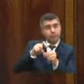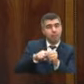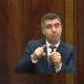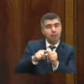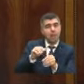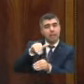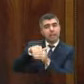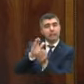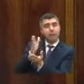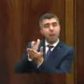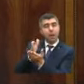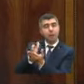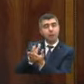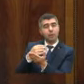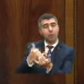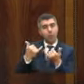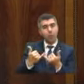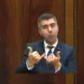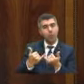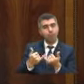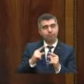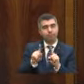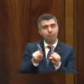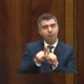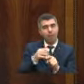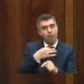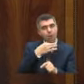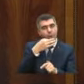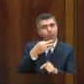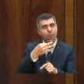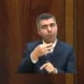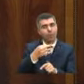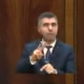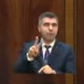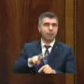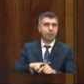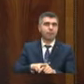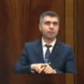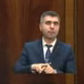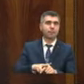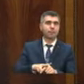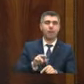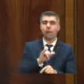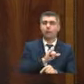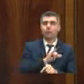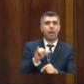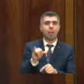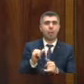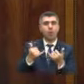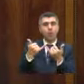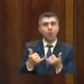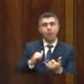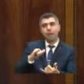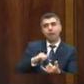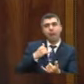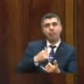زمن بعيد، يؤسفني السيد رئيس الحكومة أن أقول لكم أنه لم يعد لدينا ما نقوله للشباب